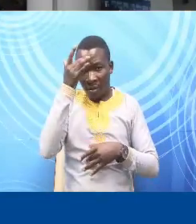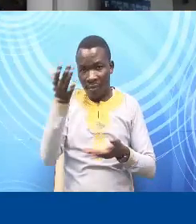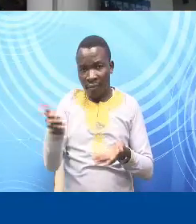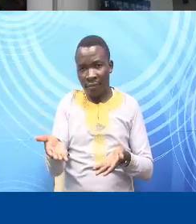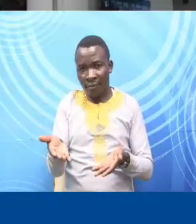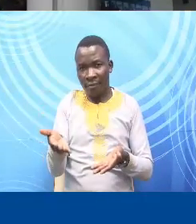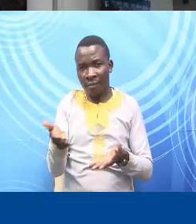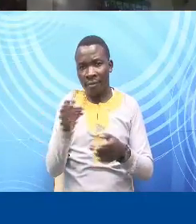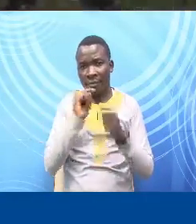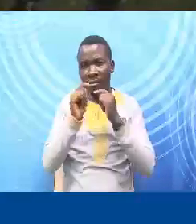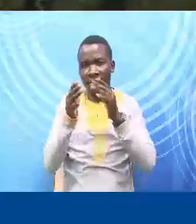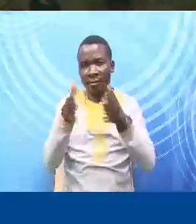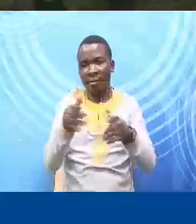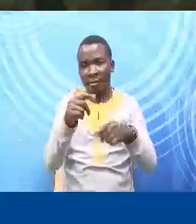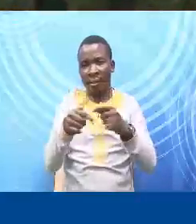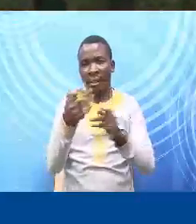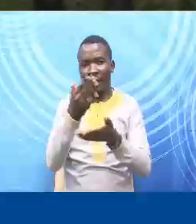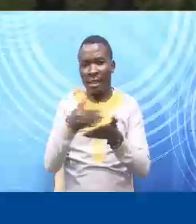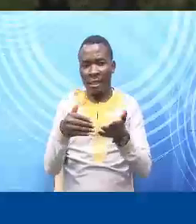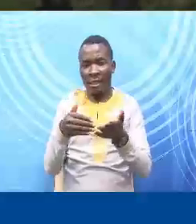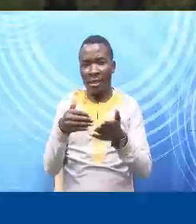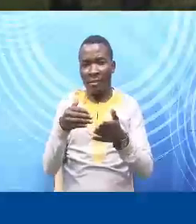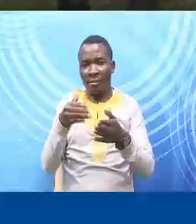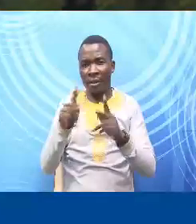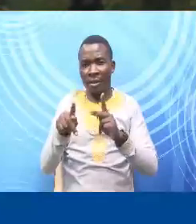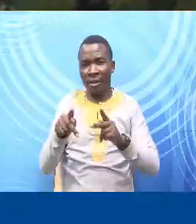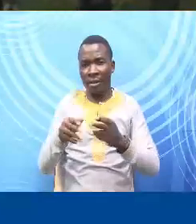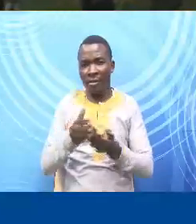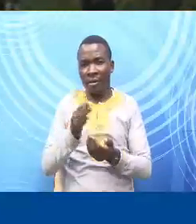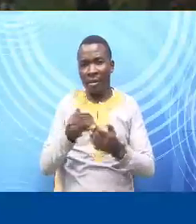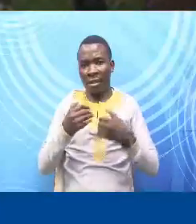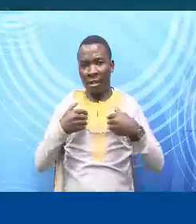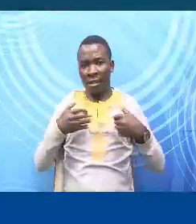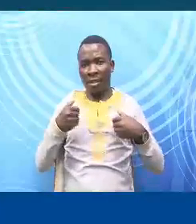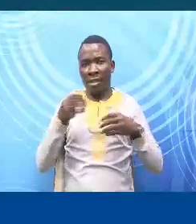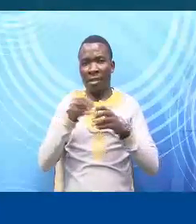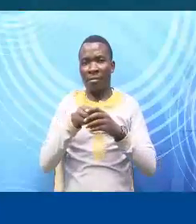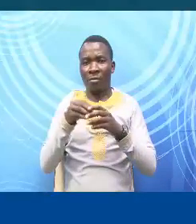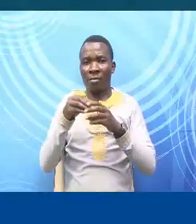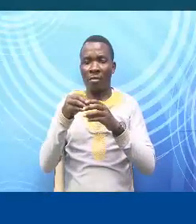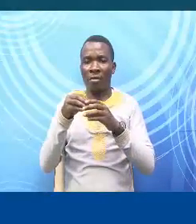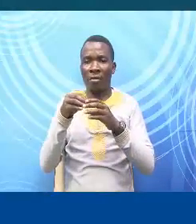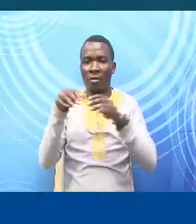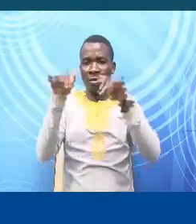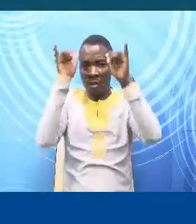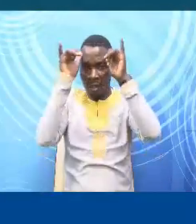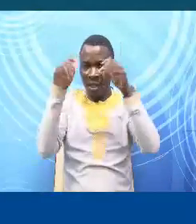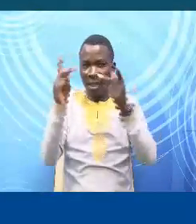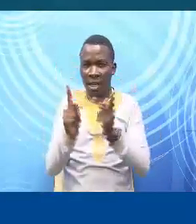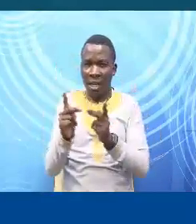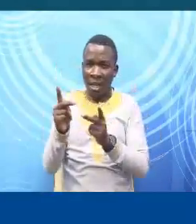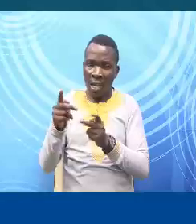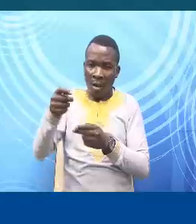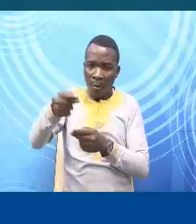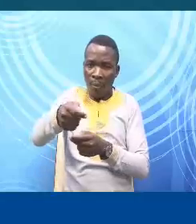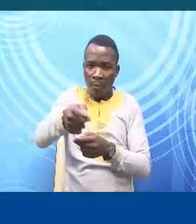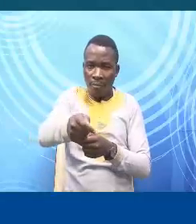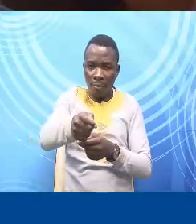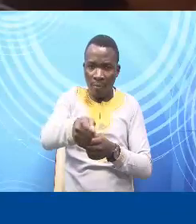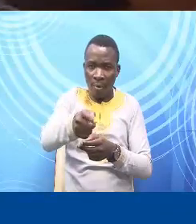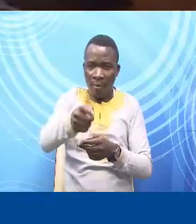burambuye Bamwe mu borozi bo mu murenge wa Murundi mu karere ka Kayonza baravuga ko kugira icyogo aho inka ziterwa umuti w'ica uburondwe cyabafashije